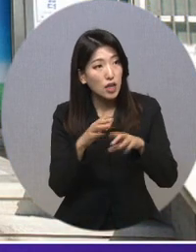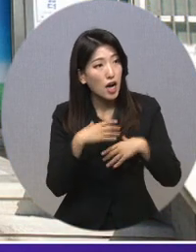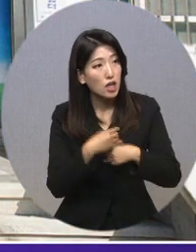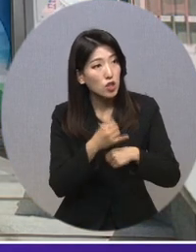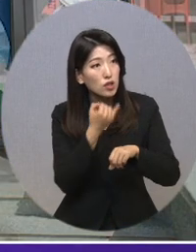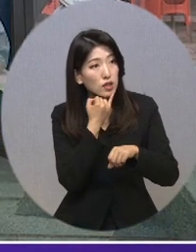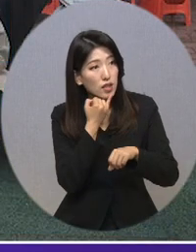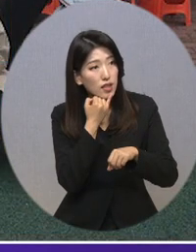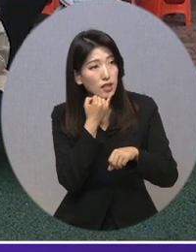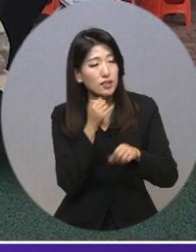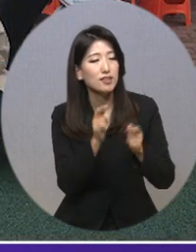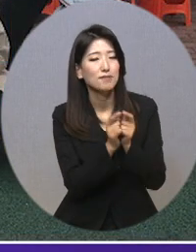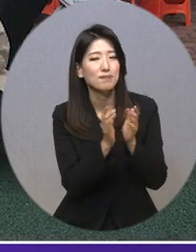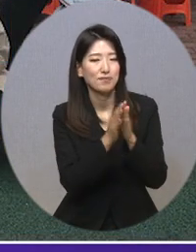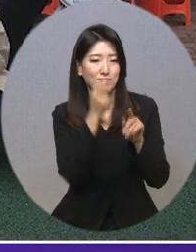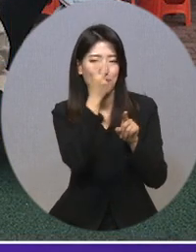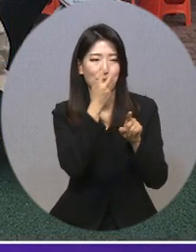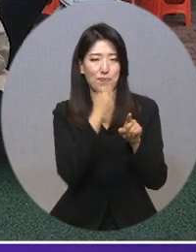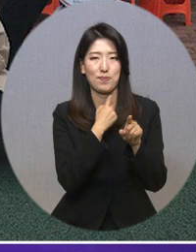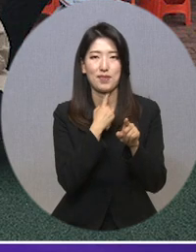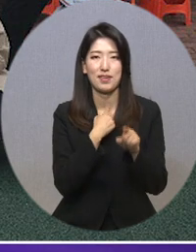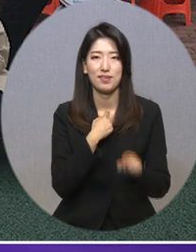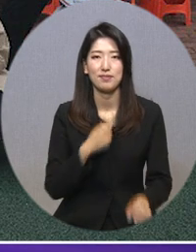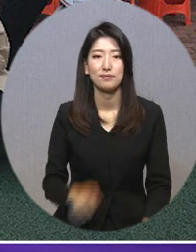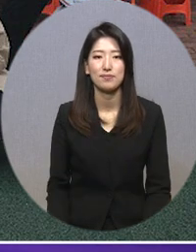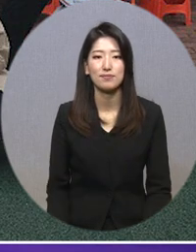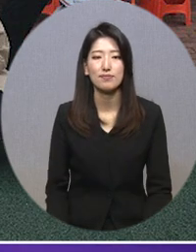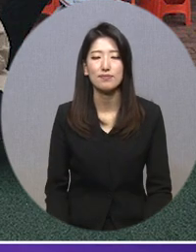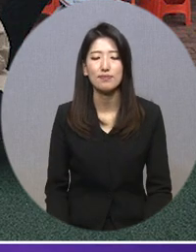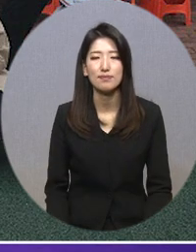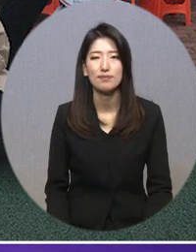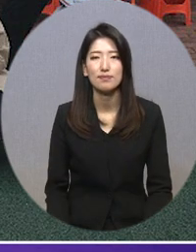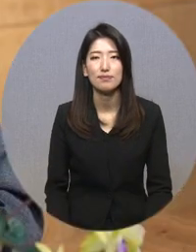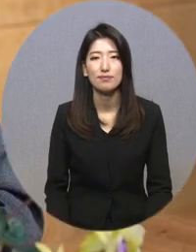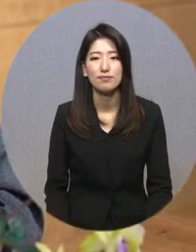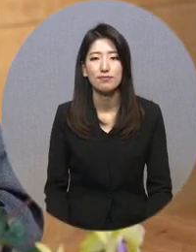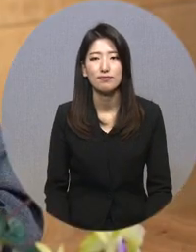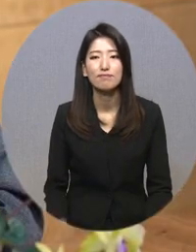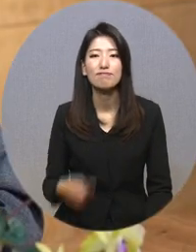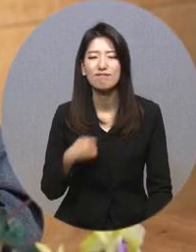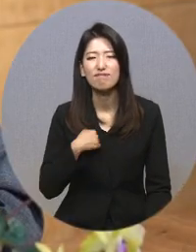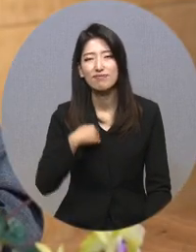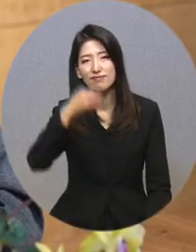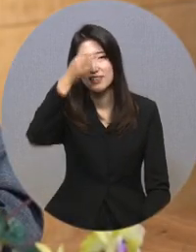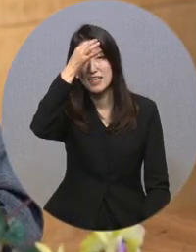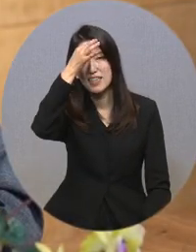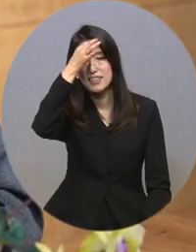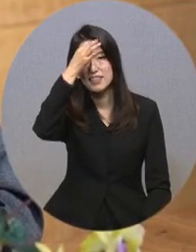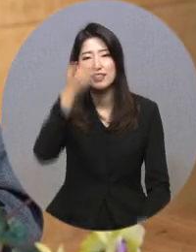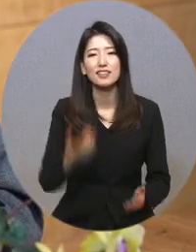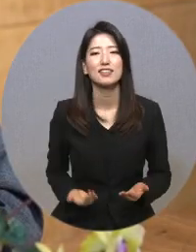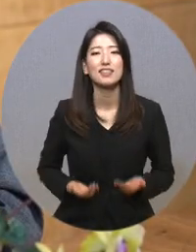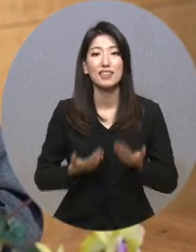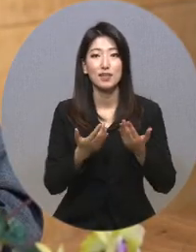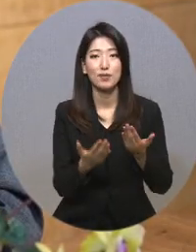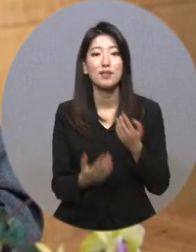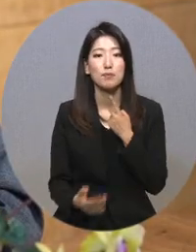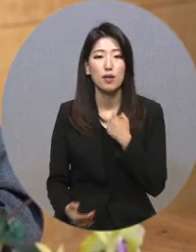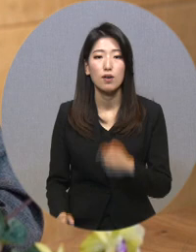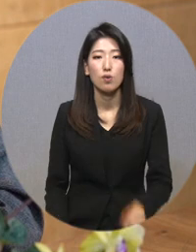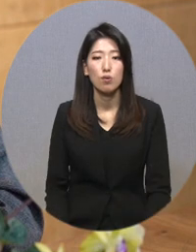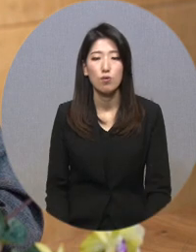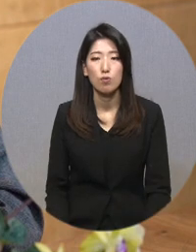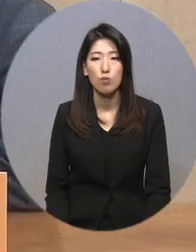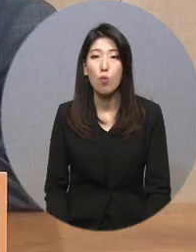안전 해 준다든지 이런 것들을 저희가 굉장히 많이 지금 재능 기부를 해주고 있습니다. 지금 총장님 여러